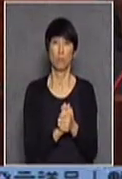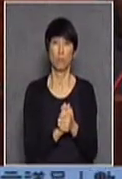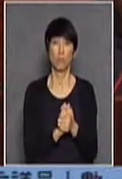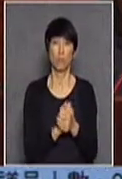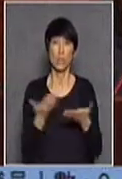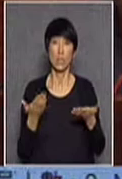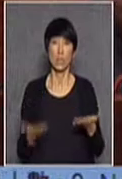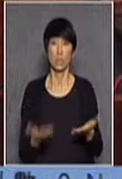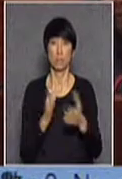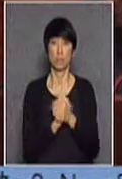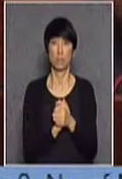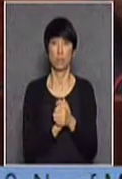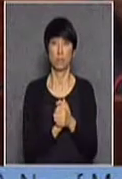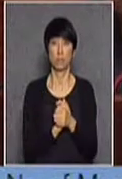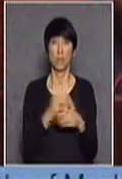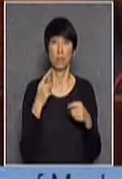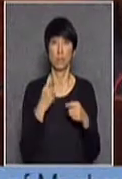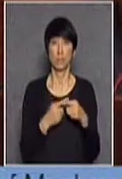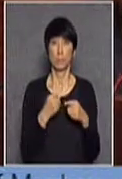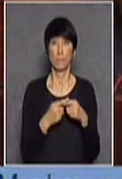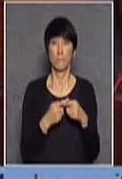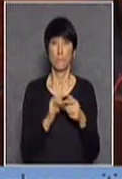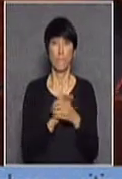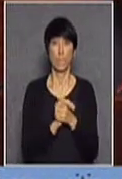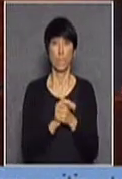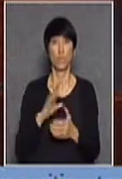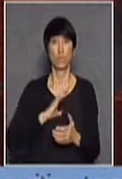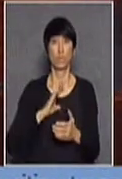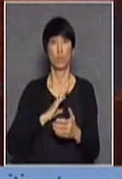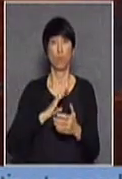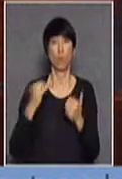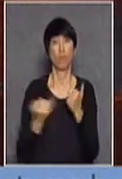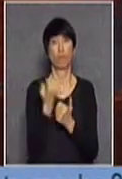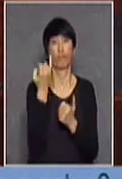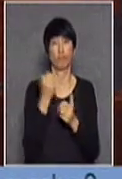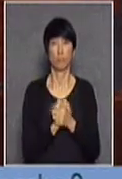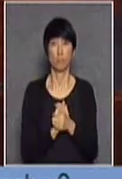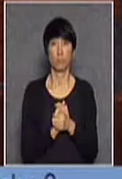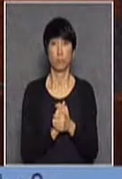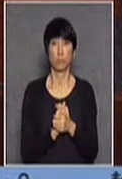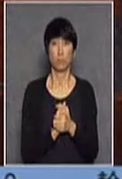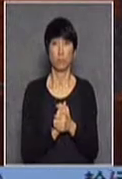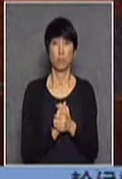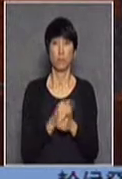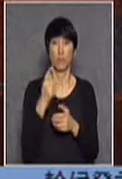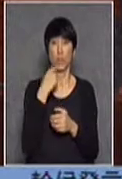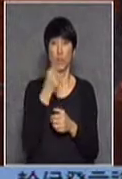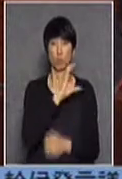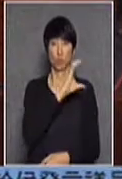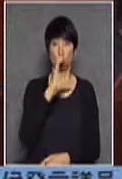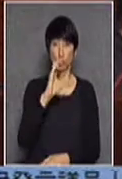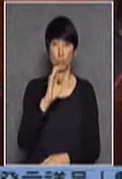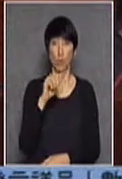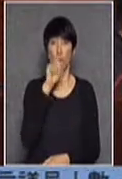時嘅實際，即係嗰個嘅情況。咁講翻呢個長洲嗰個嘅問題咧，就